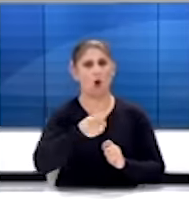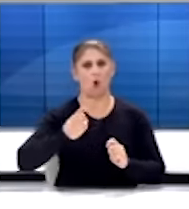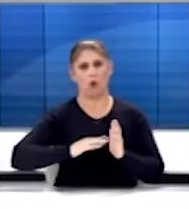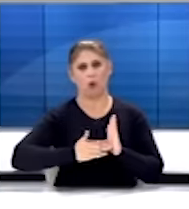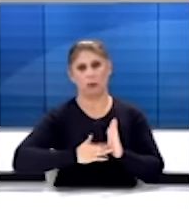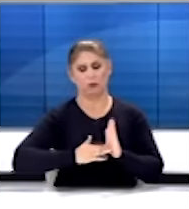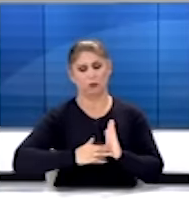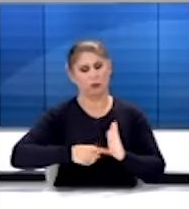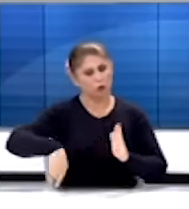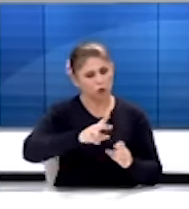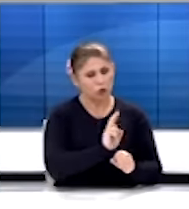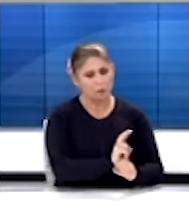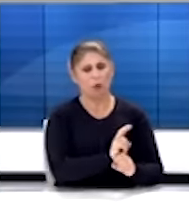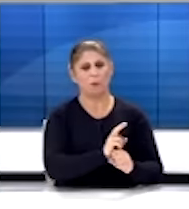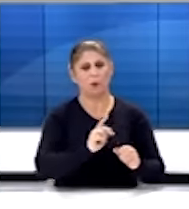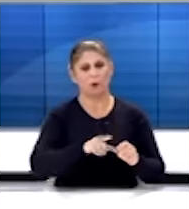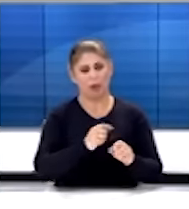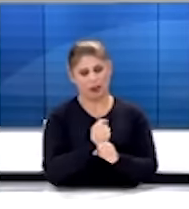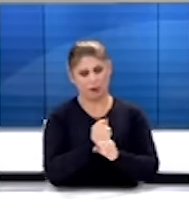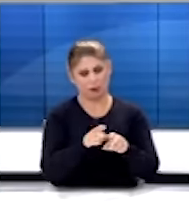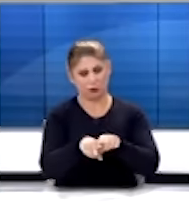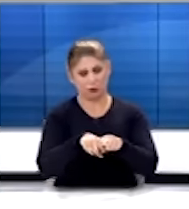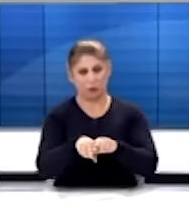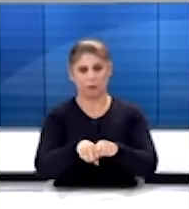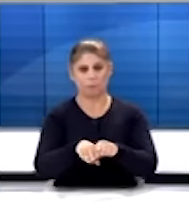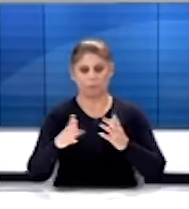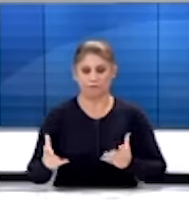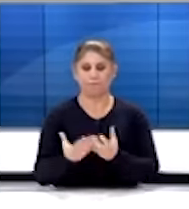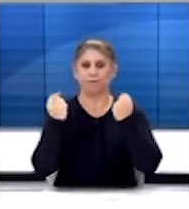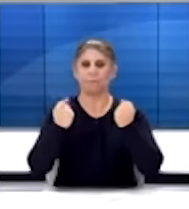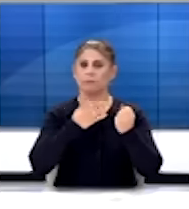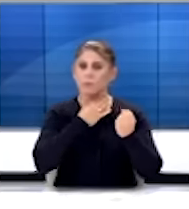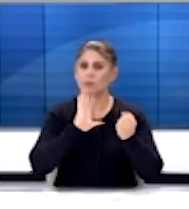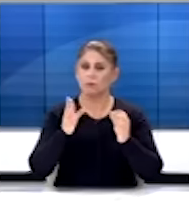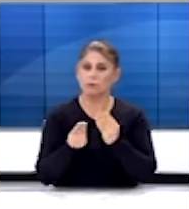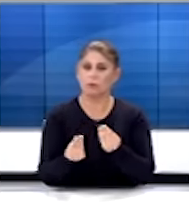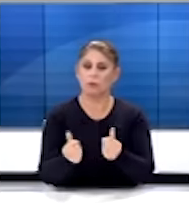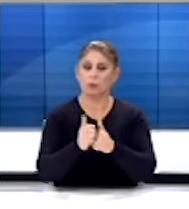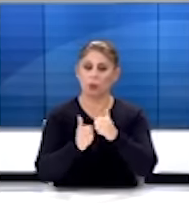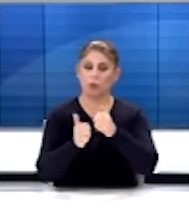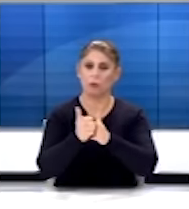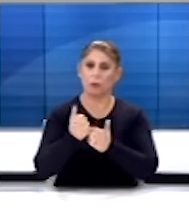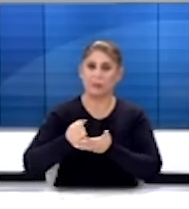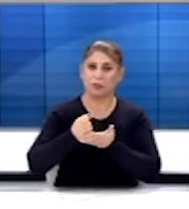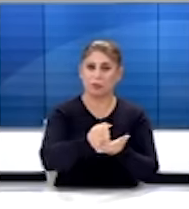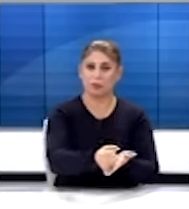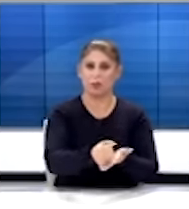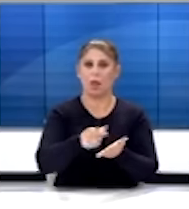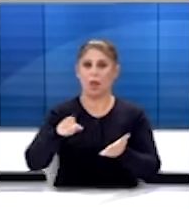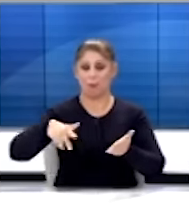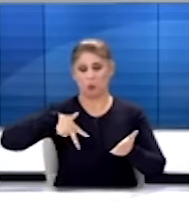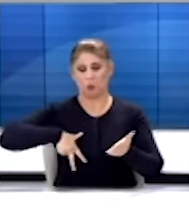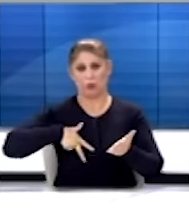των υπολείπων εργασιακών σχέσεων, εξασφάλιση των αναγκαίων μέσων υποδομών και χρηματοδότησης από